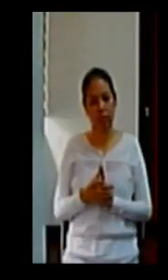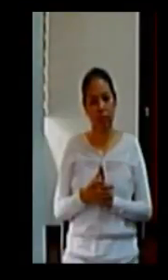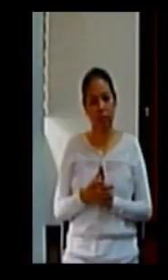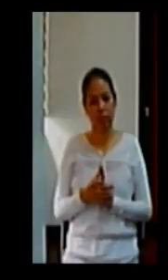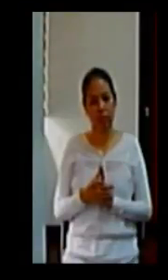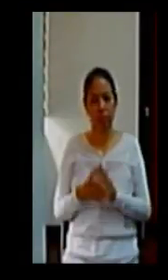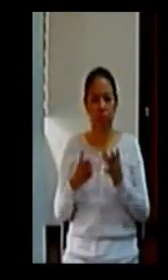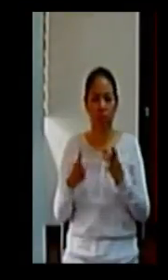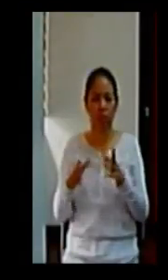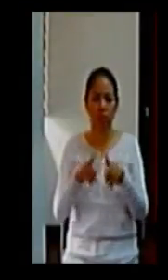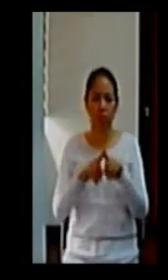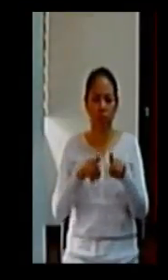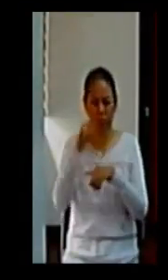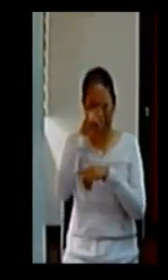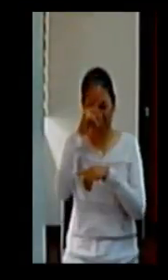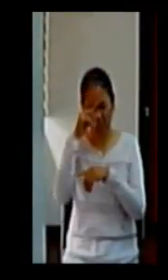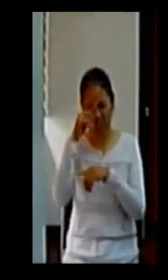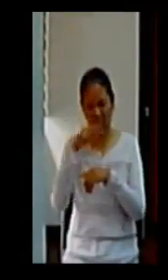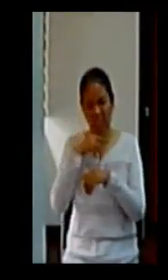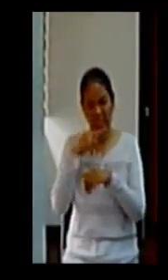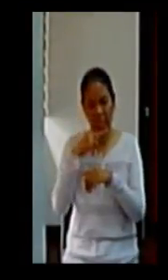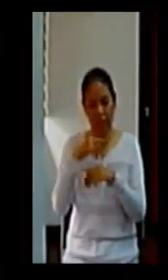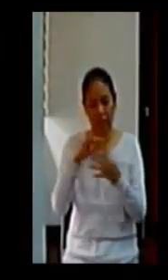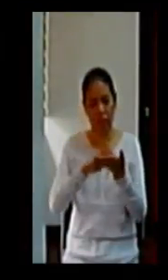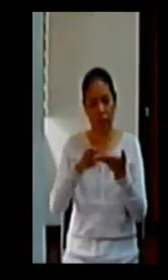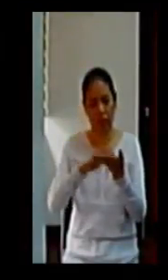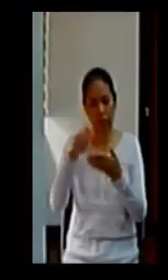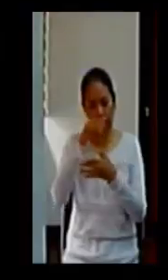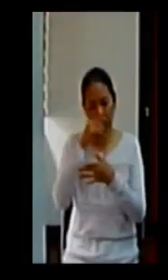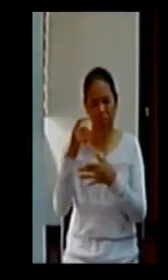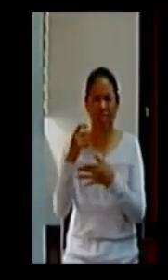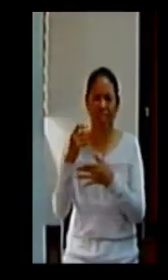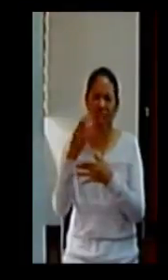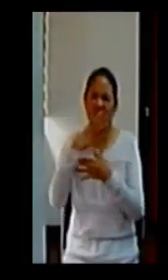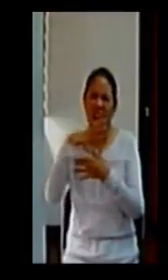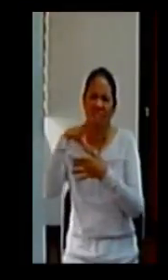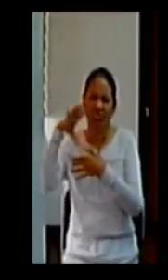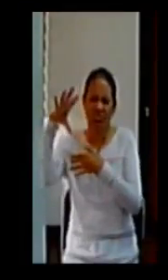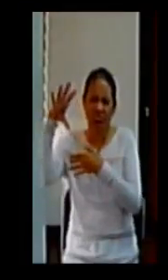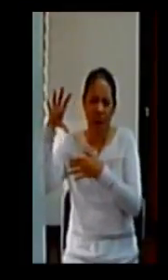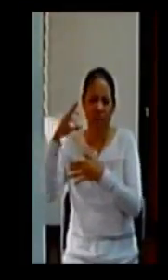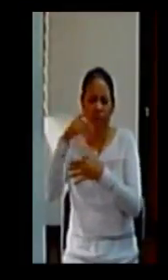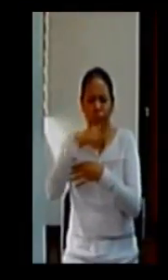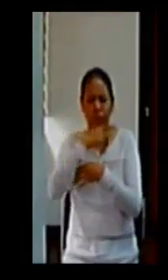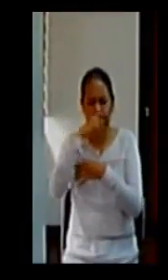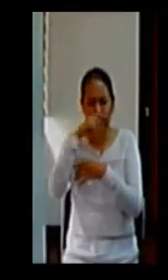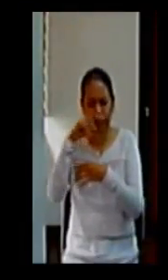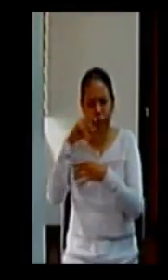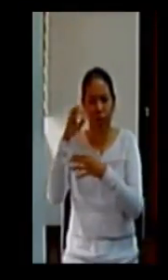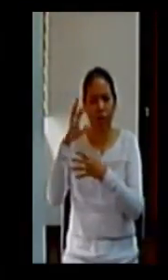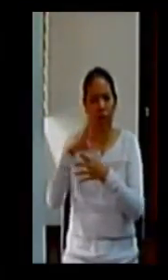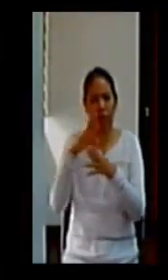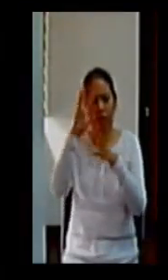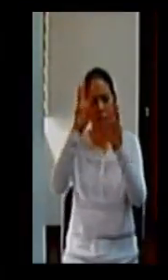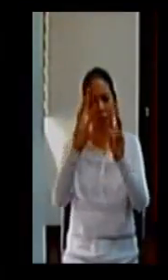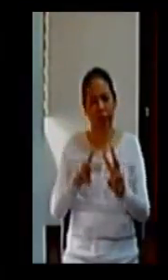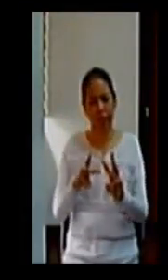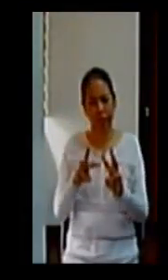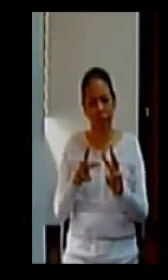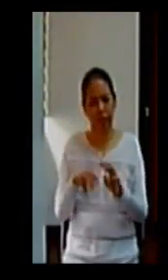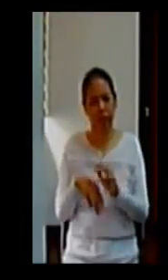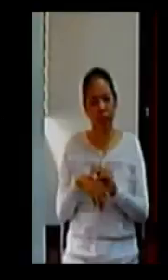yung mainit na panahon ngayon. Kapag ginagawa po kasi ang baki, kailangan may po sa kaugalian na dapat hindi